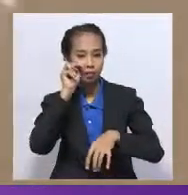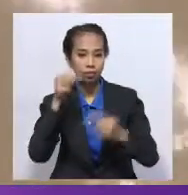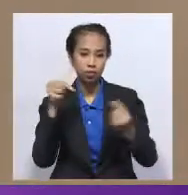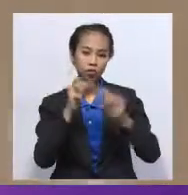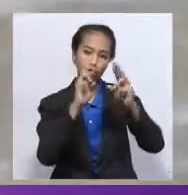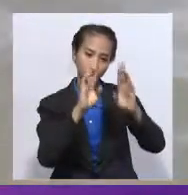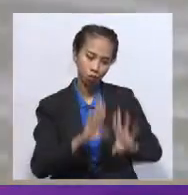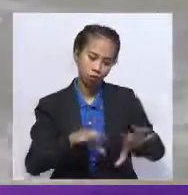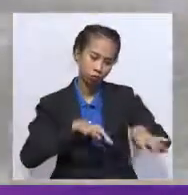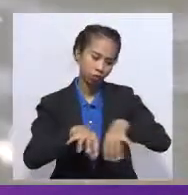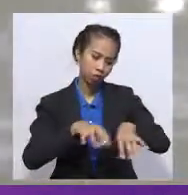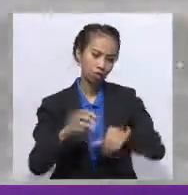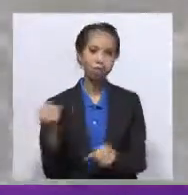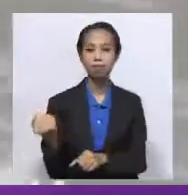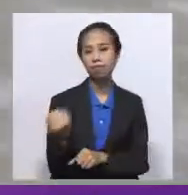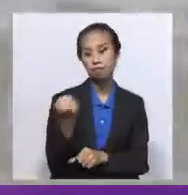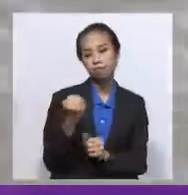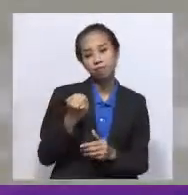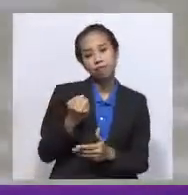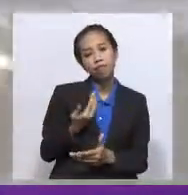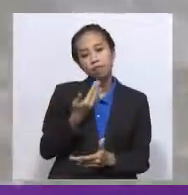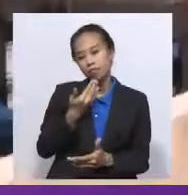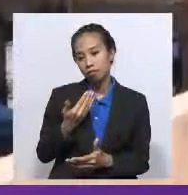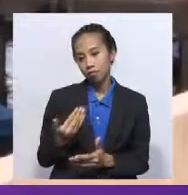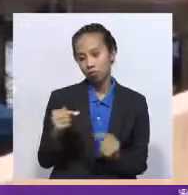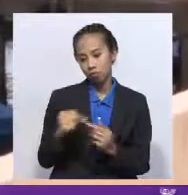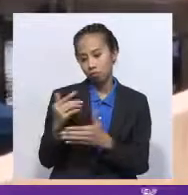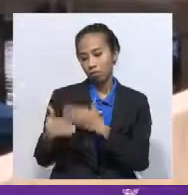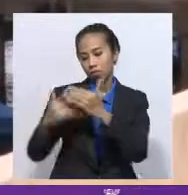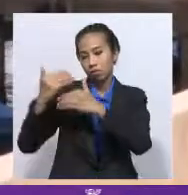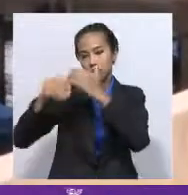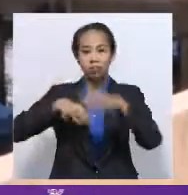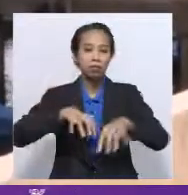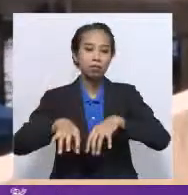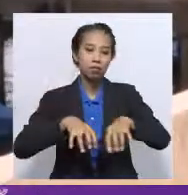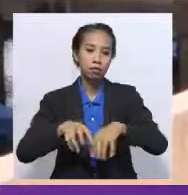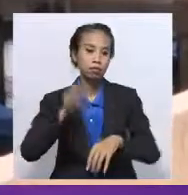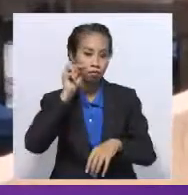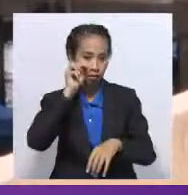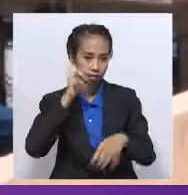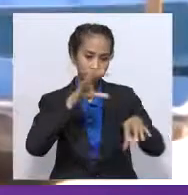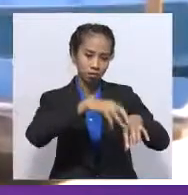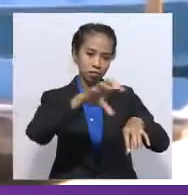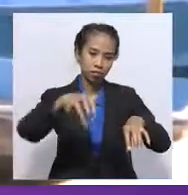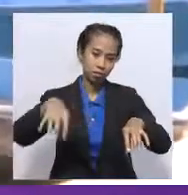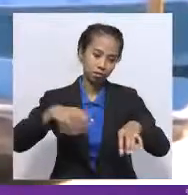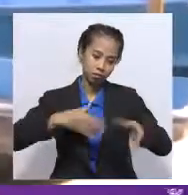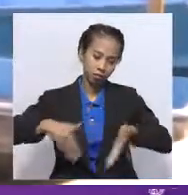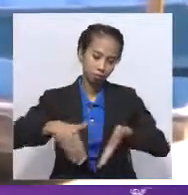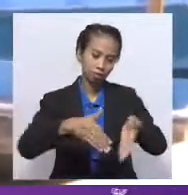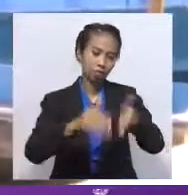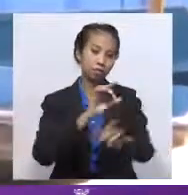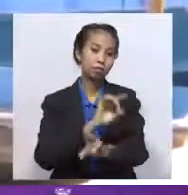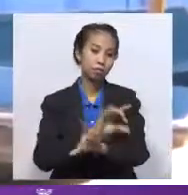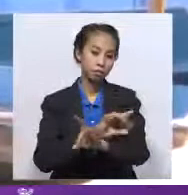และประสิทธิภาพมากยิ่งขึ้นเกิดความยั่งยืนพร้อมต่อย่อยการพัฒนาการบริหารจัดการน้ำในพื้นที่แม่น้ำเพชรบุรี